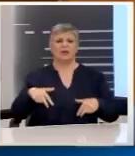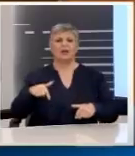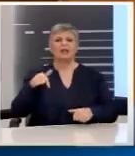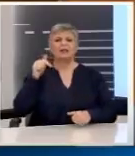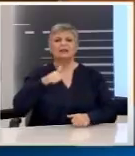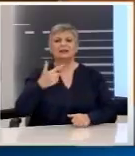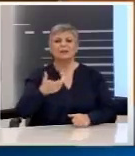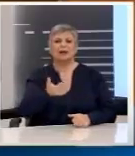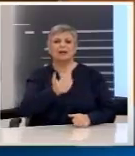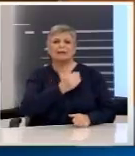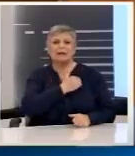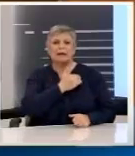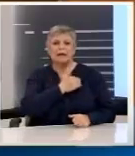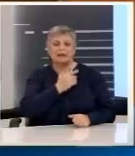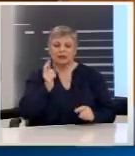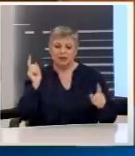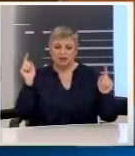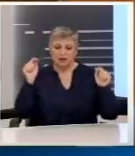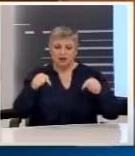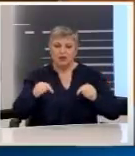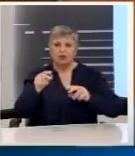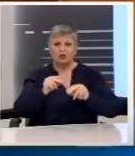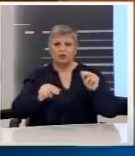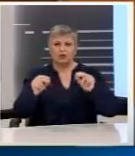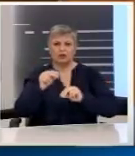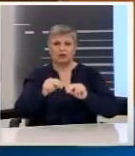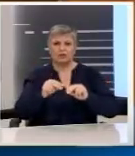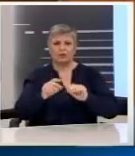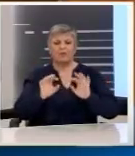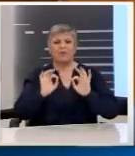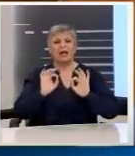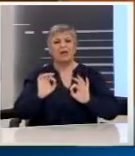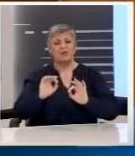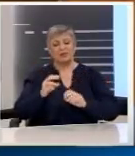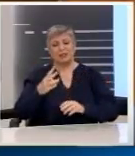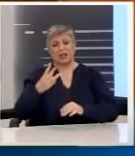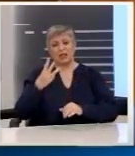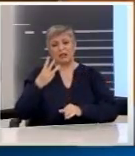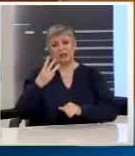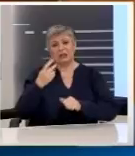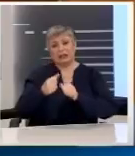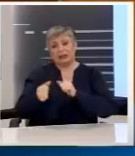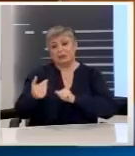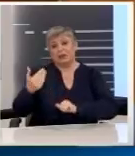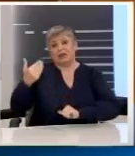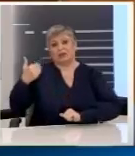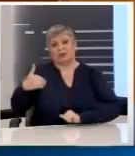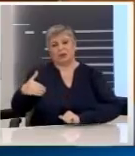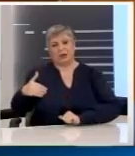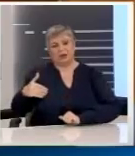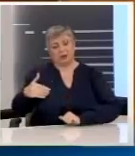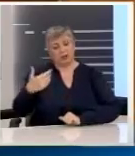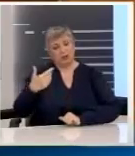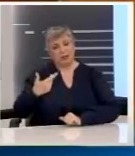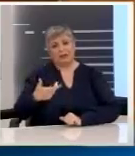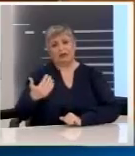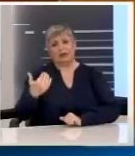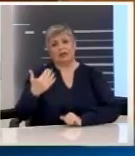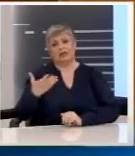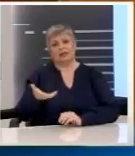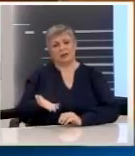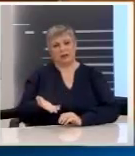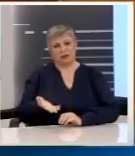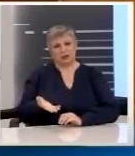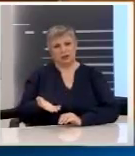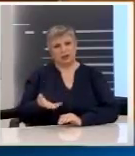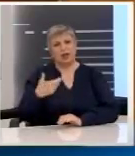συζητάμε, εδώ και 3 μήνες βεβαίως είχατε ζητήσει τη σύσταση αυτής της Εξεταστικής Επιτροπής, δεν είναι